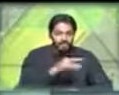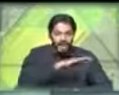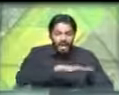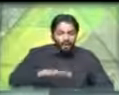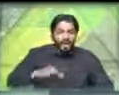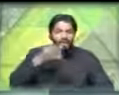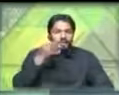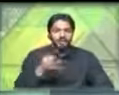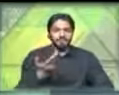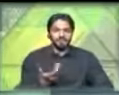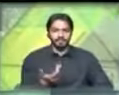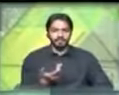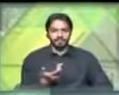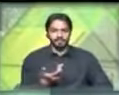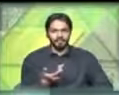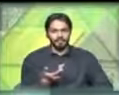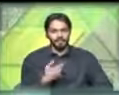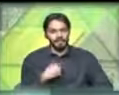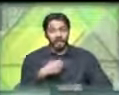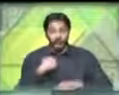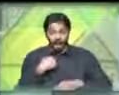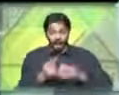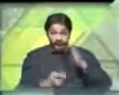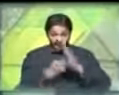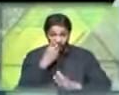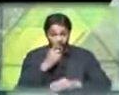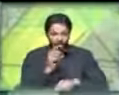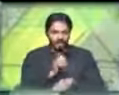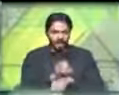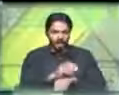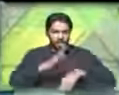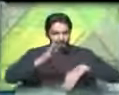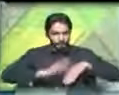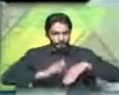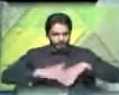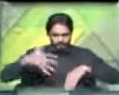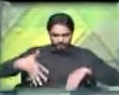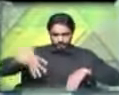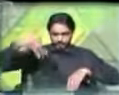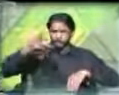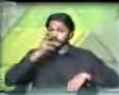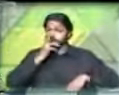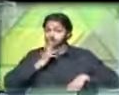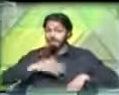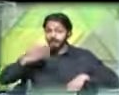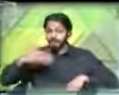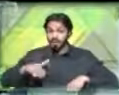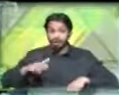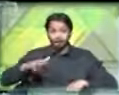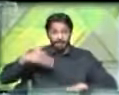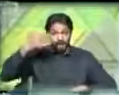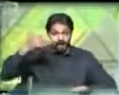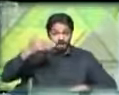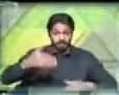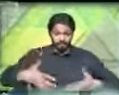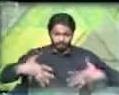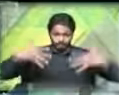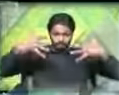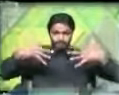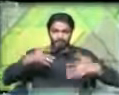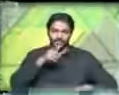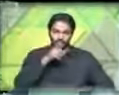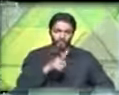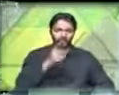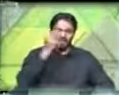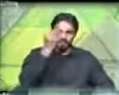الحق من حيث لا تدري، بل علم ووظف هذا الأمر توظيفا تربويا. قل: أحسنت يا ولدي، جزاك